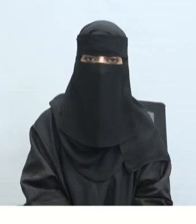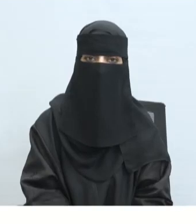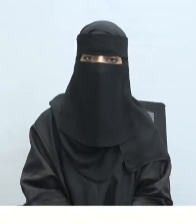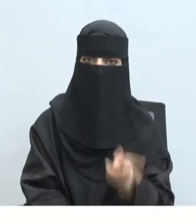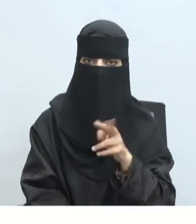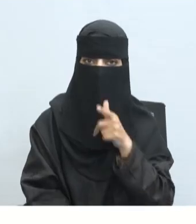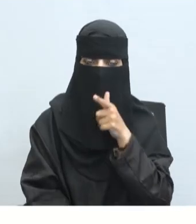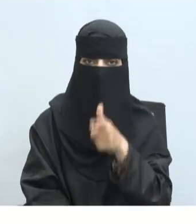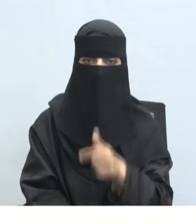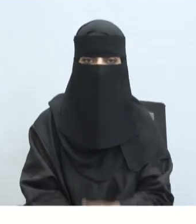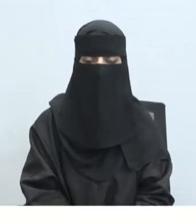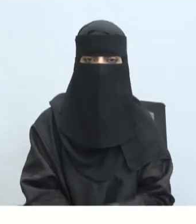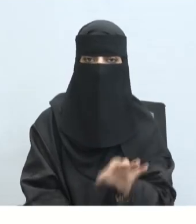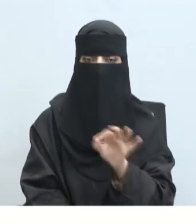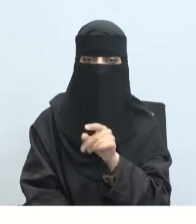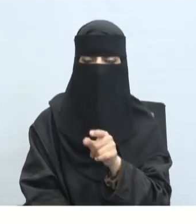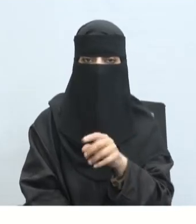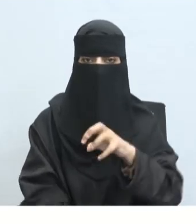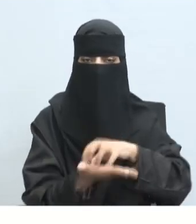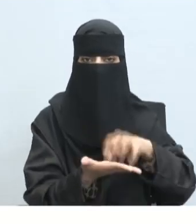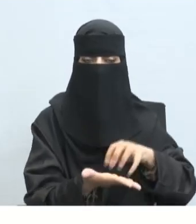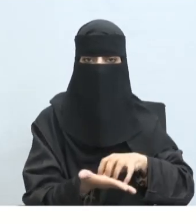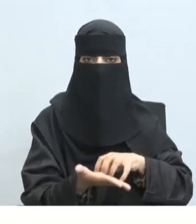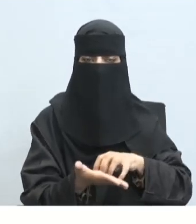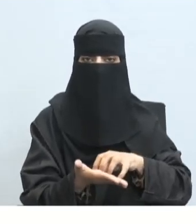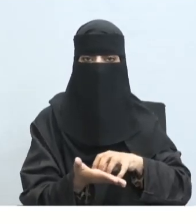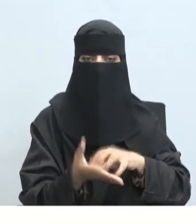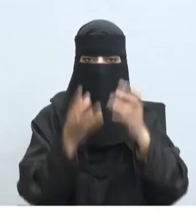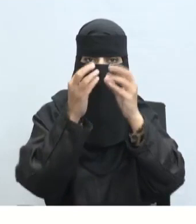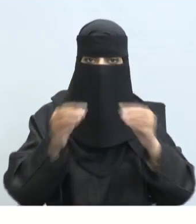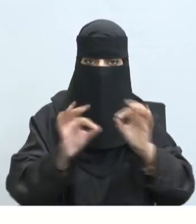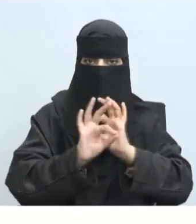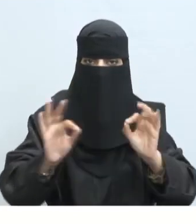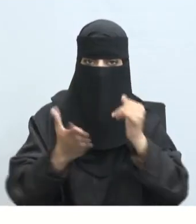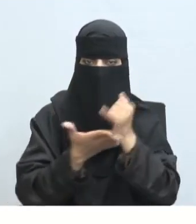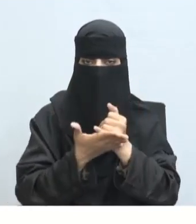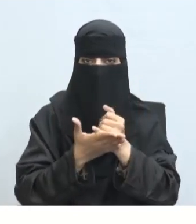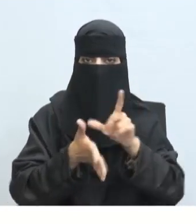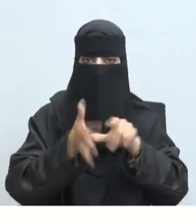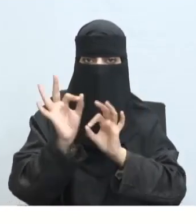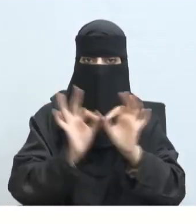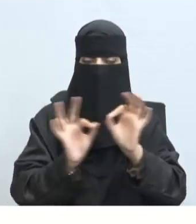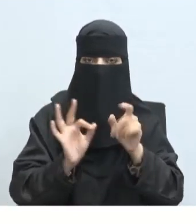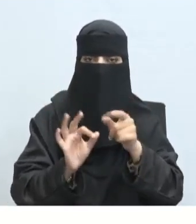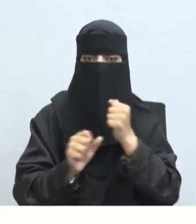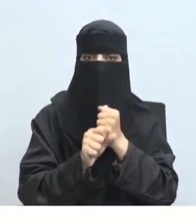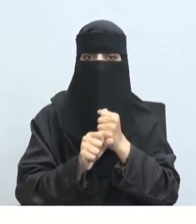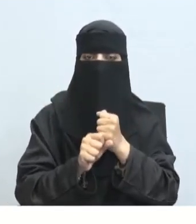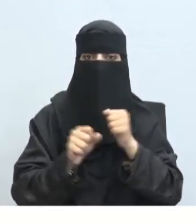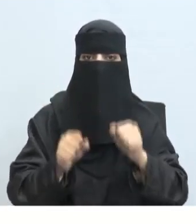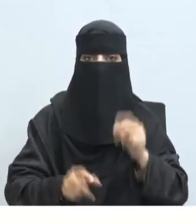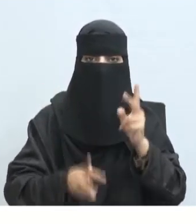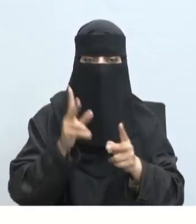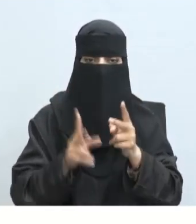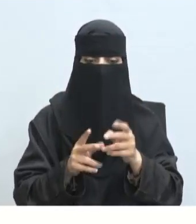ذكرنا ايضا هنالك مناصب هنالك هيكل قد يكون ل نموذجي لاداره الفعاليه يضم